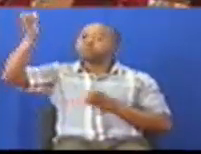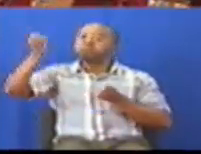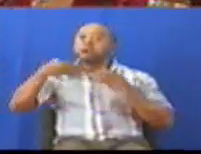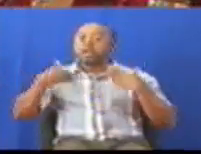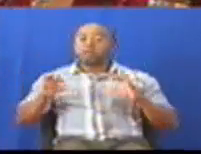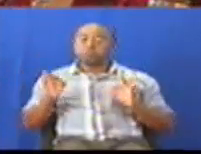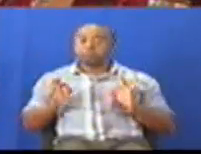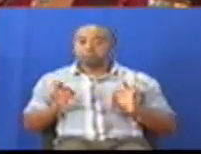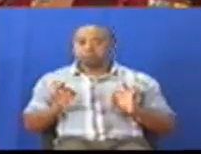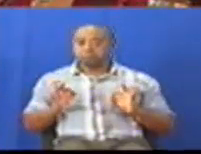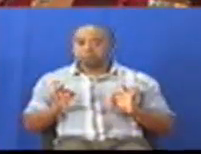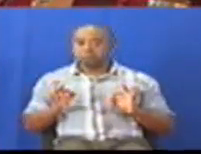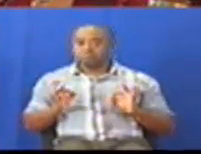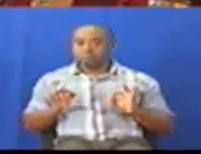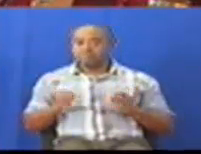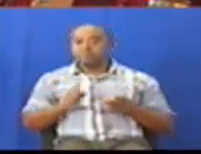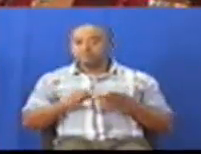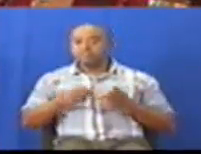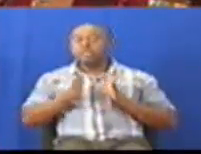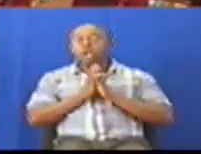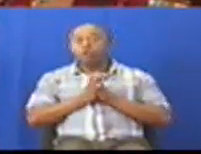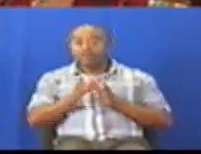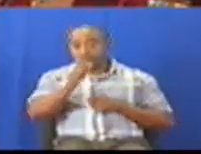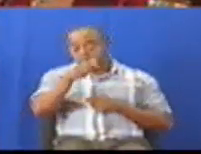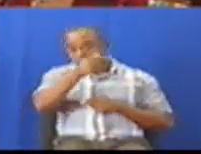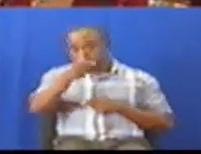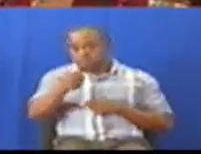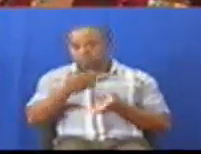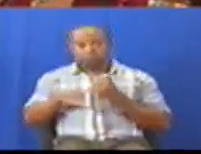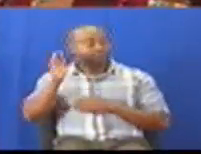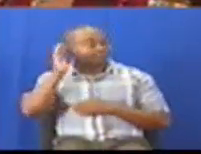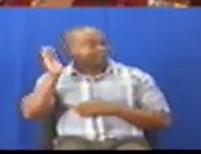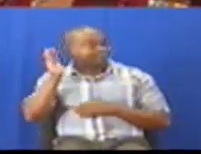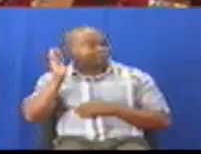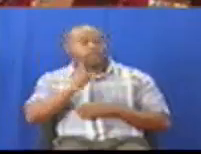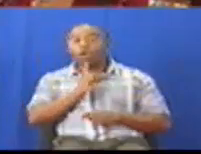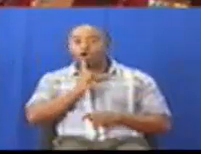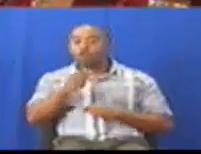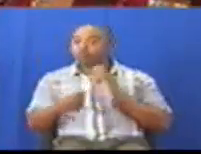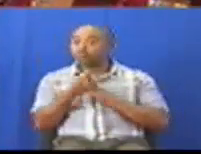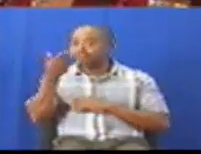janga hili la corona. Na naomba Watanzania wasikie maagizo yanayotolewa na serikali pamoja na wataalamu.